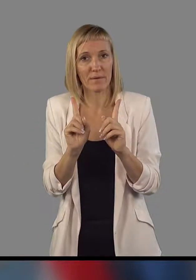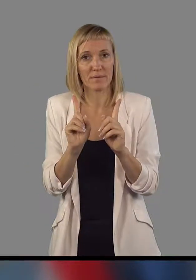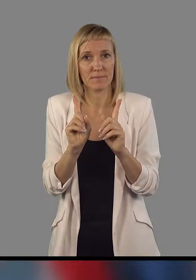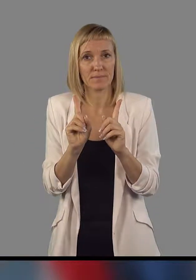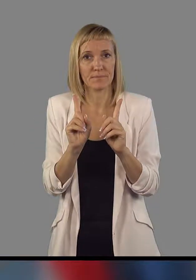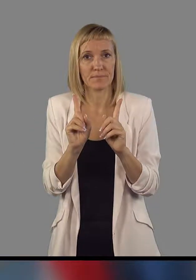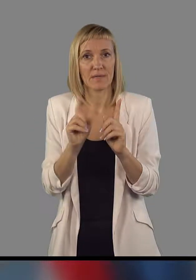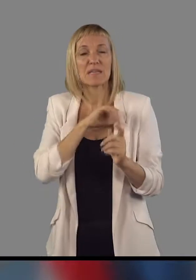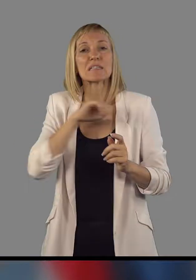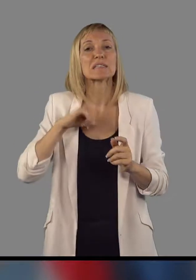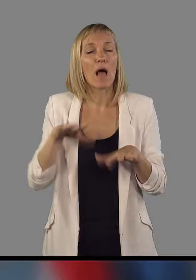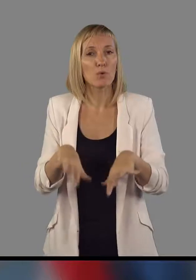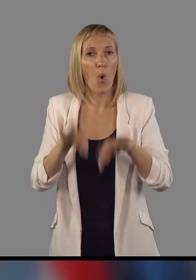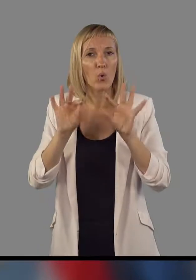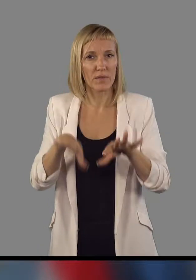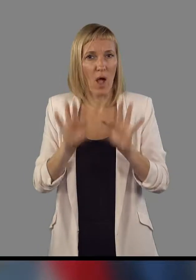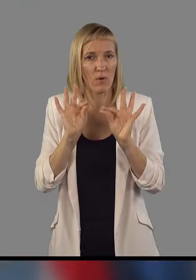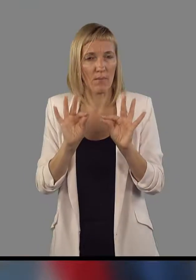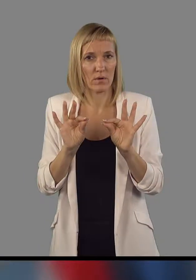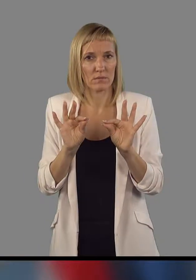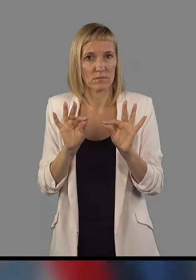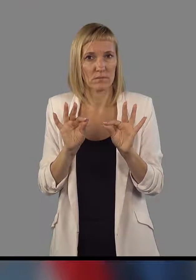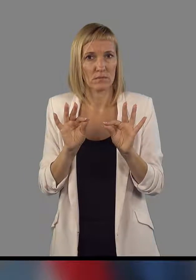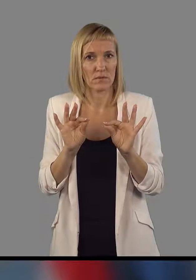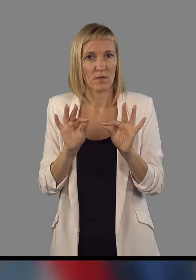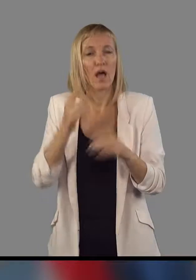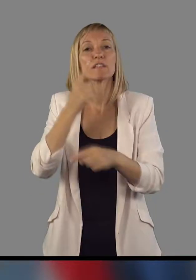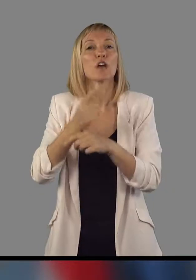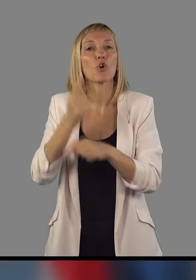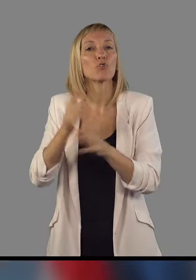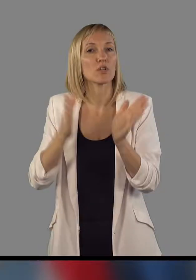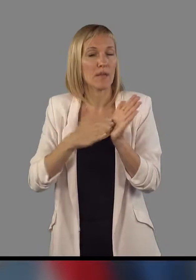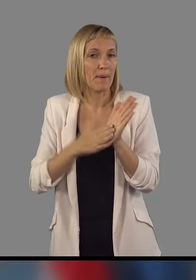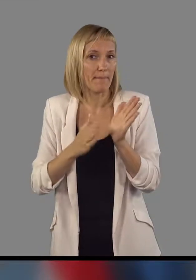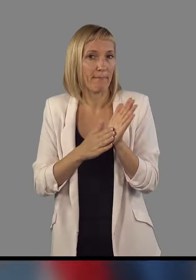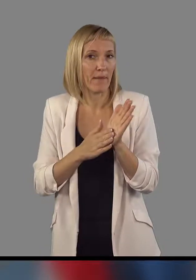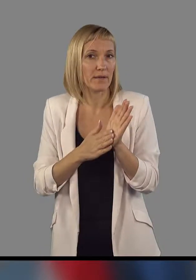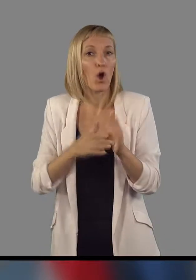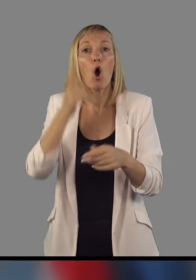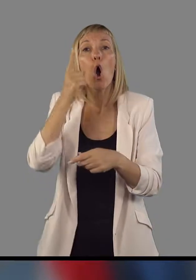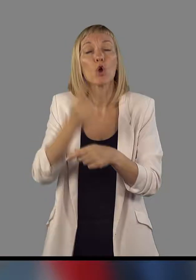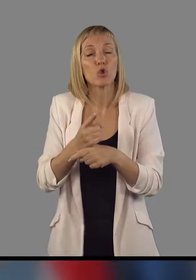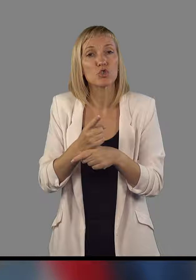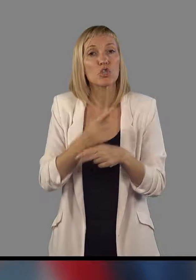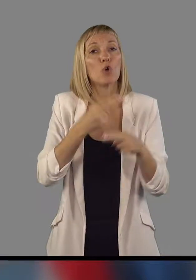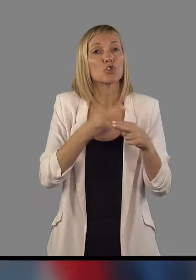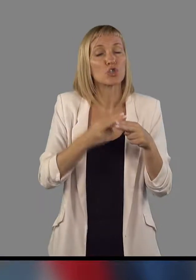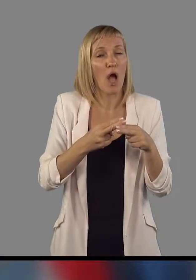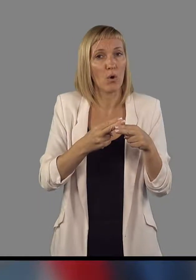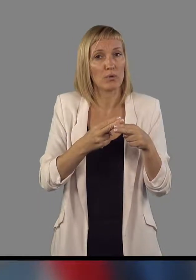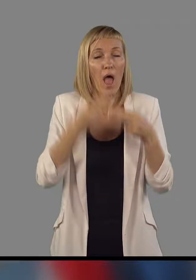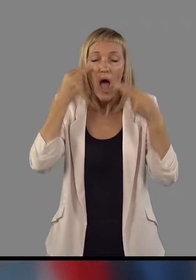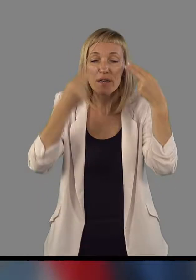ampak sami ugotavljamo, da v določenih primerih pa odločitve Državne